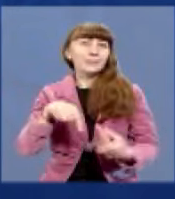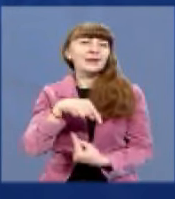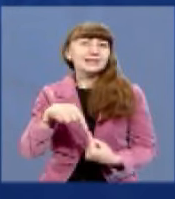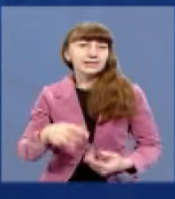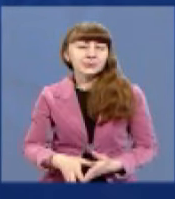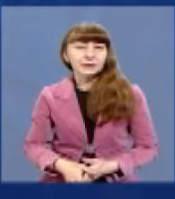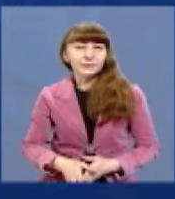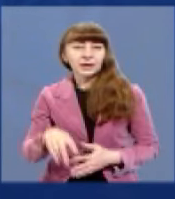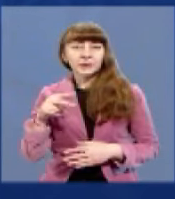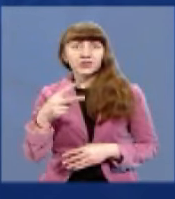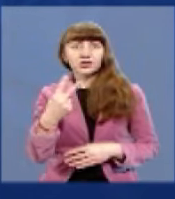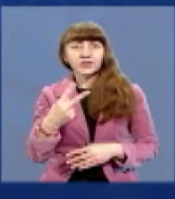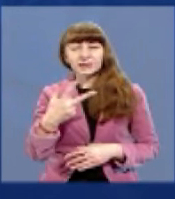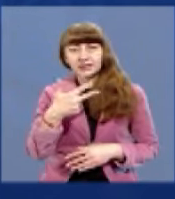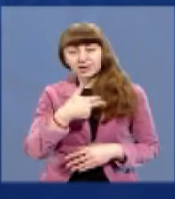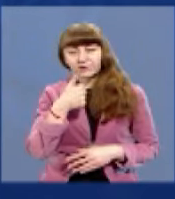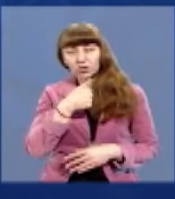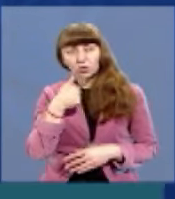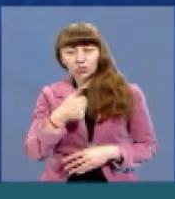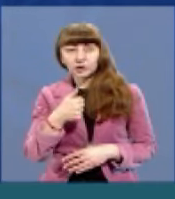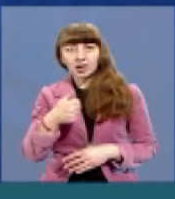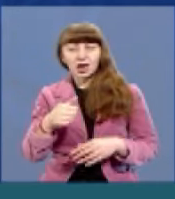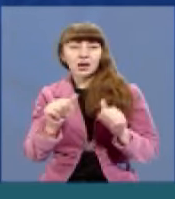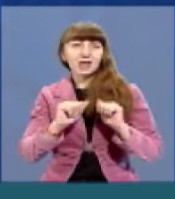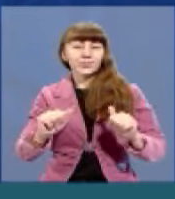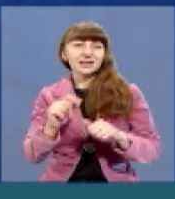деятельности. С 2023 года Комитетом государственных доходов